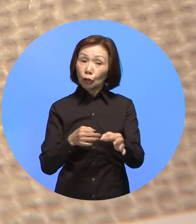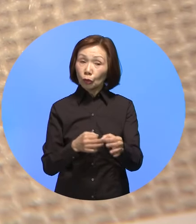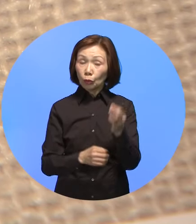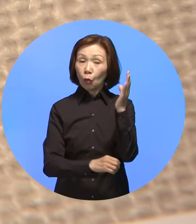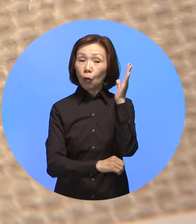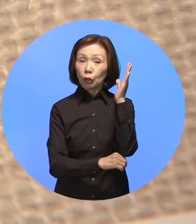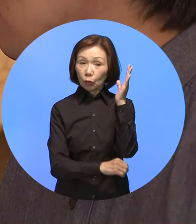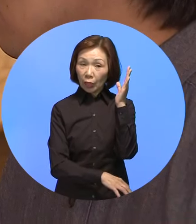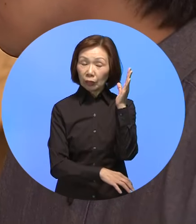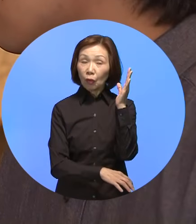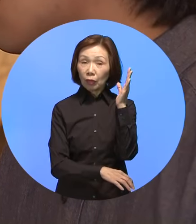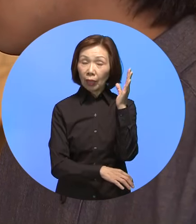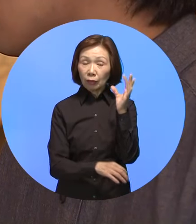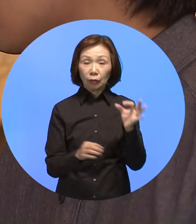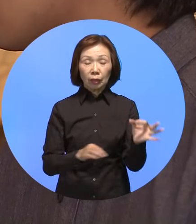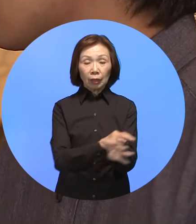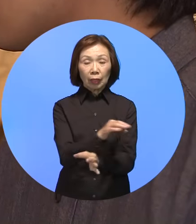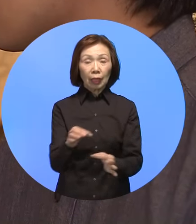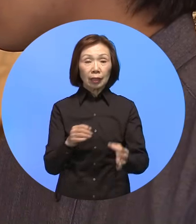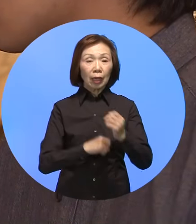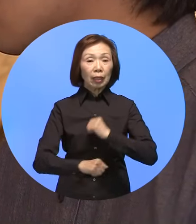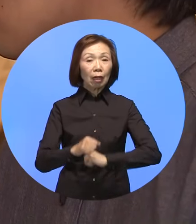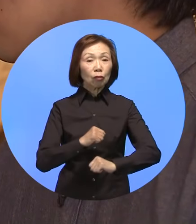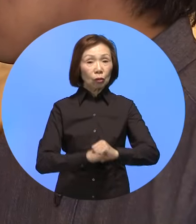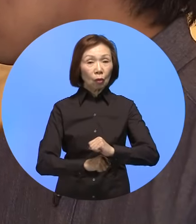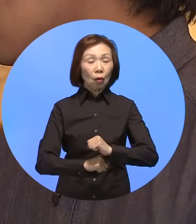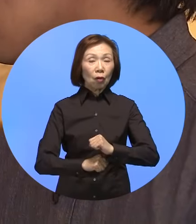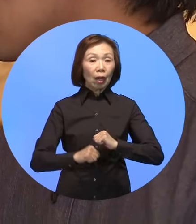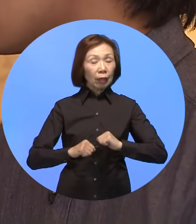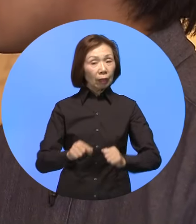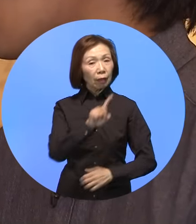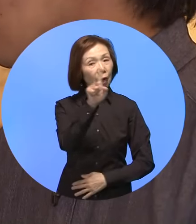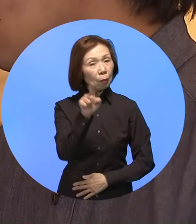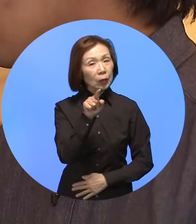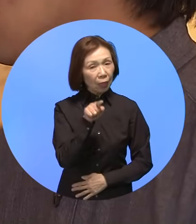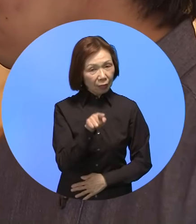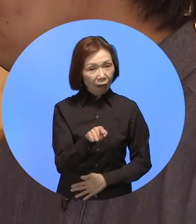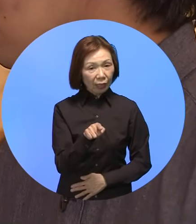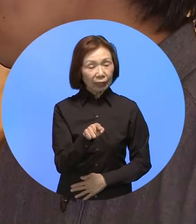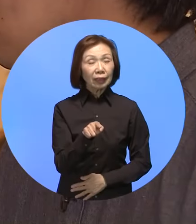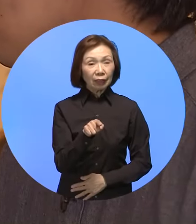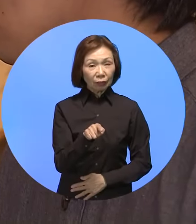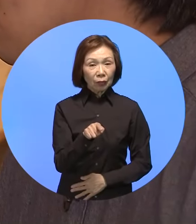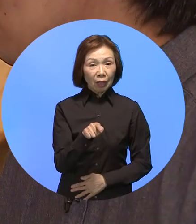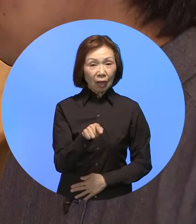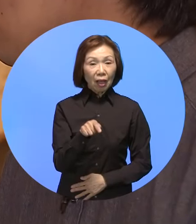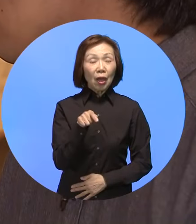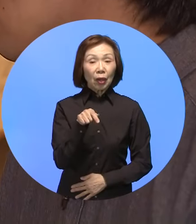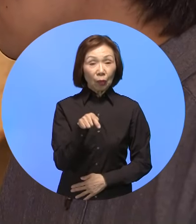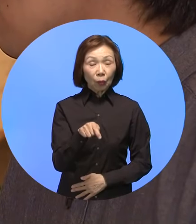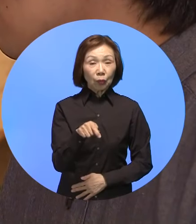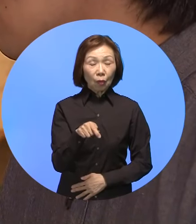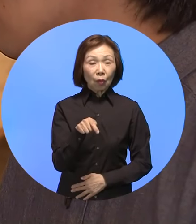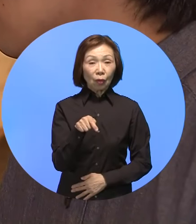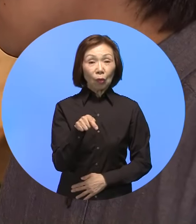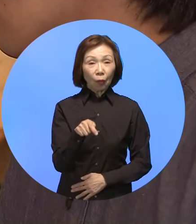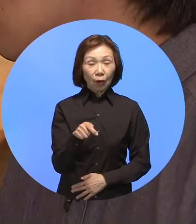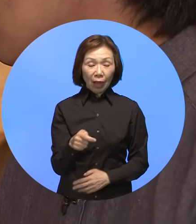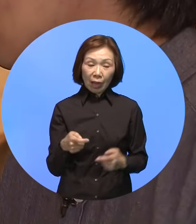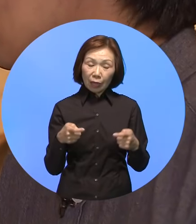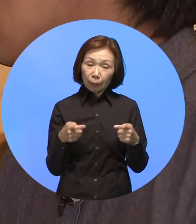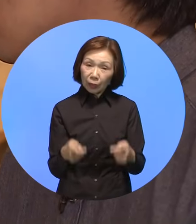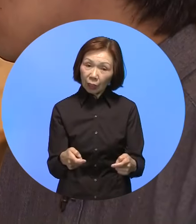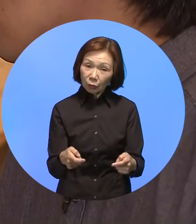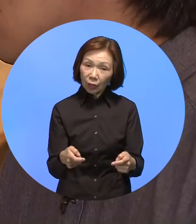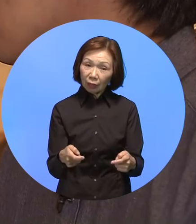拠点における経済活動を行ってあ可能性があってボタン島が港として機能していたんじゃないか